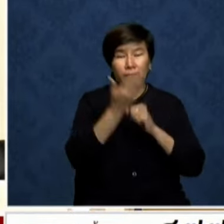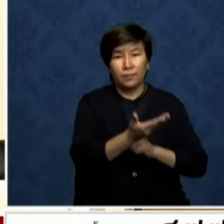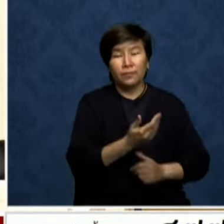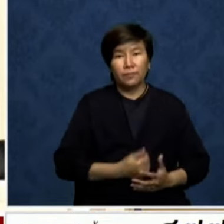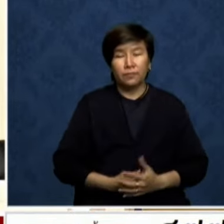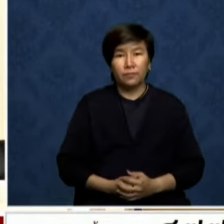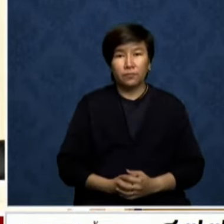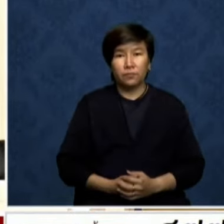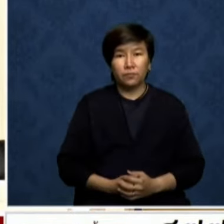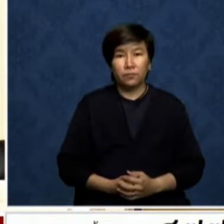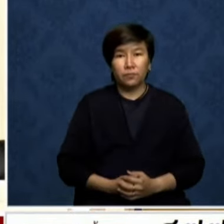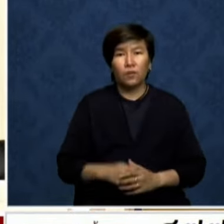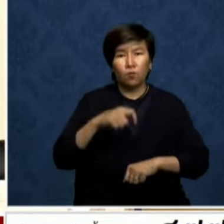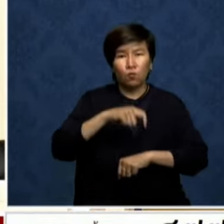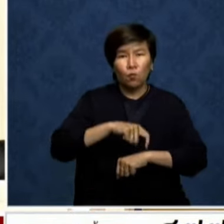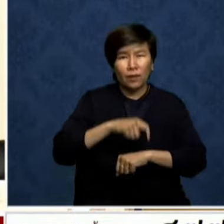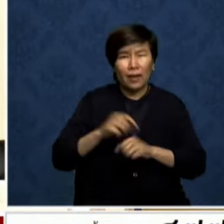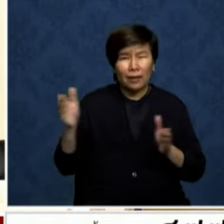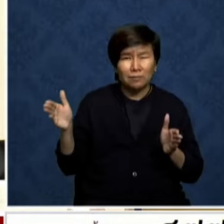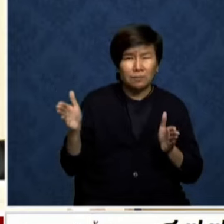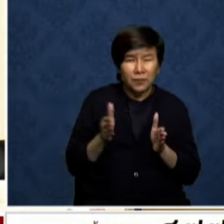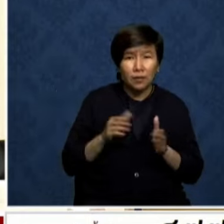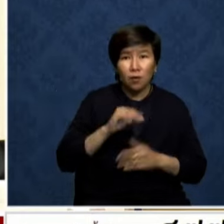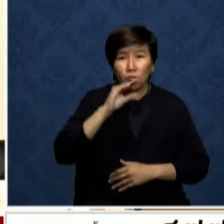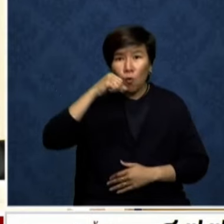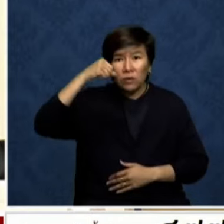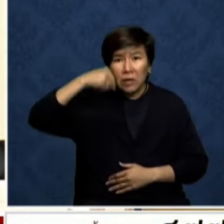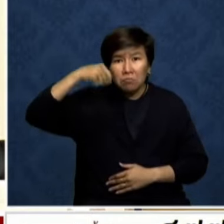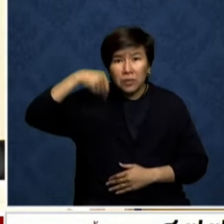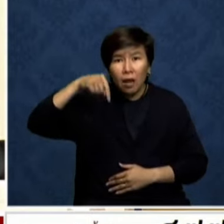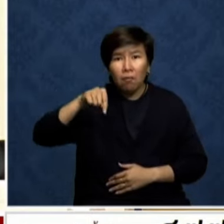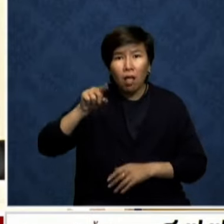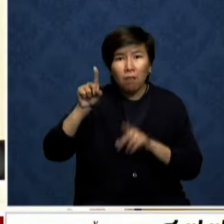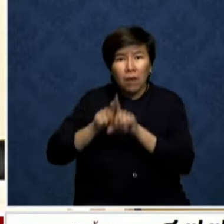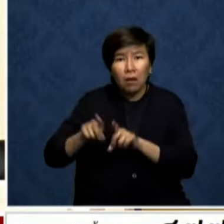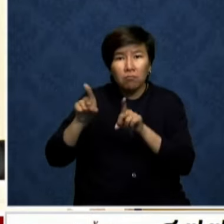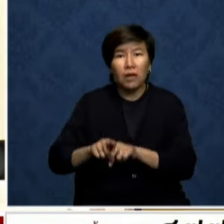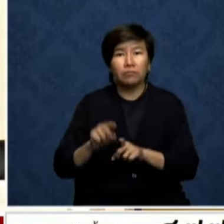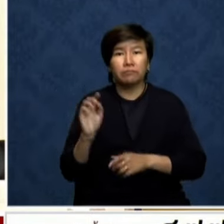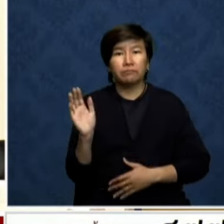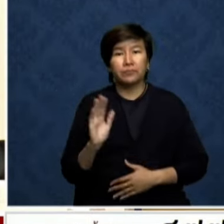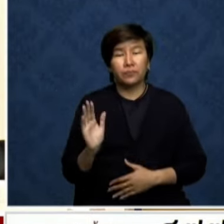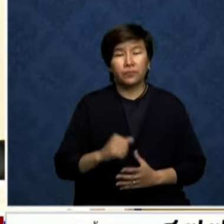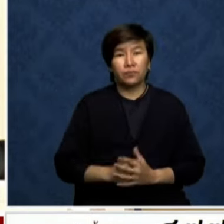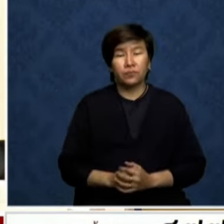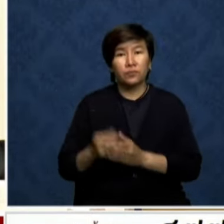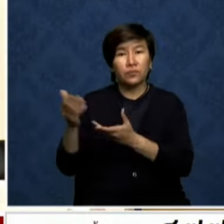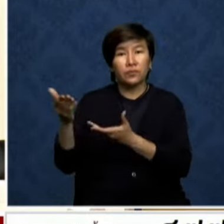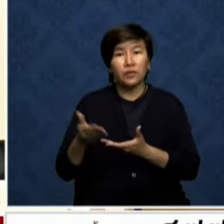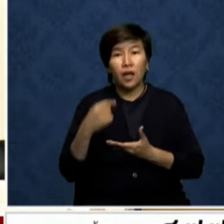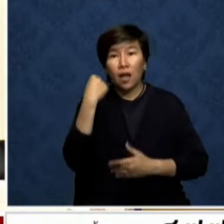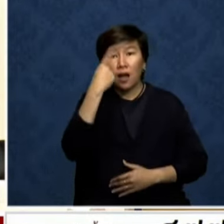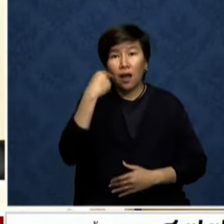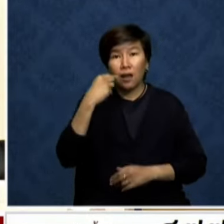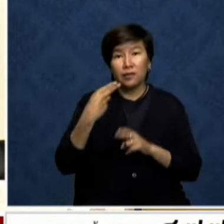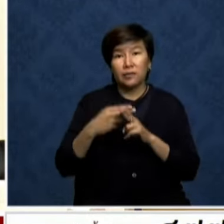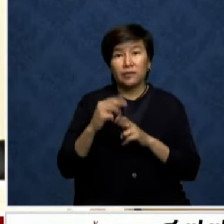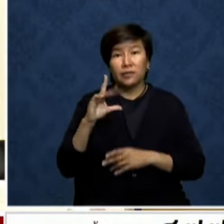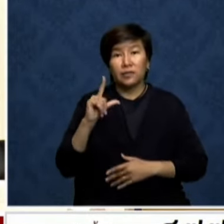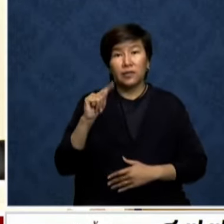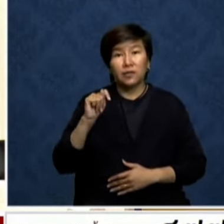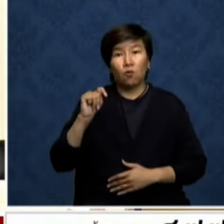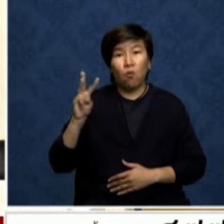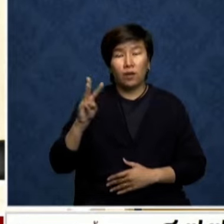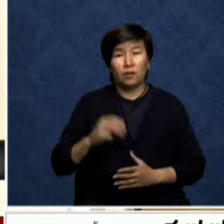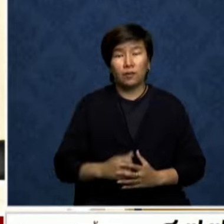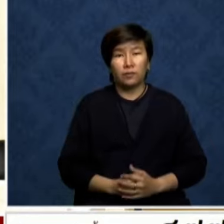ท่านพยายามกระช็บอย่าซ้ำประเด็น lain Seksan vähänเชvic millennialsเช